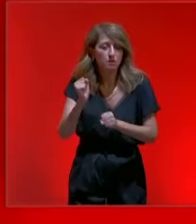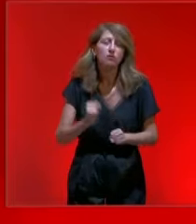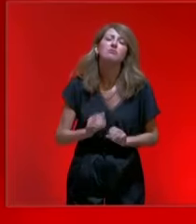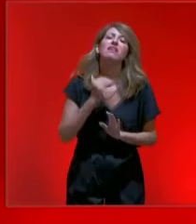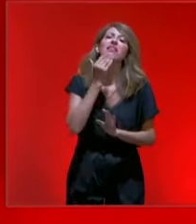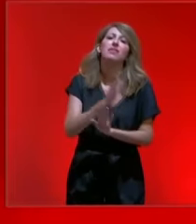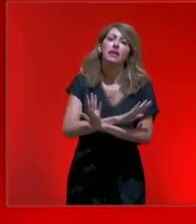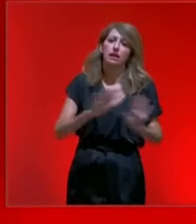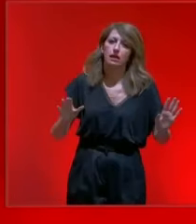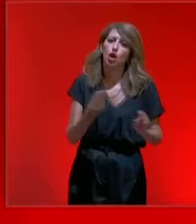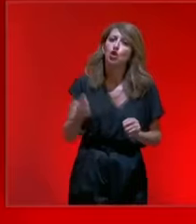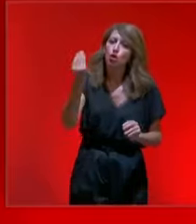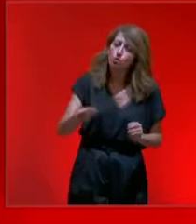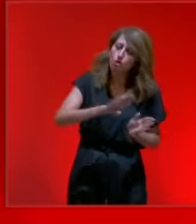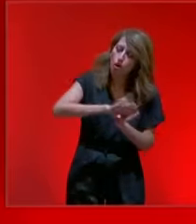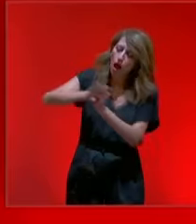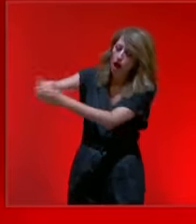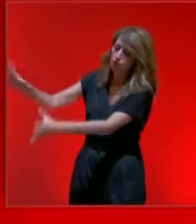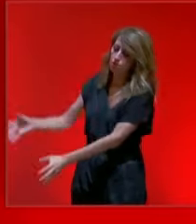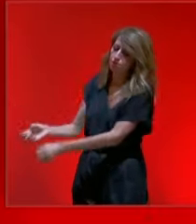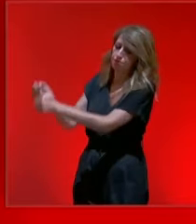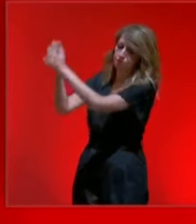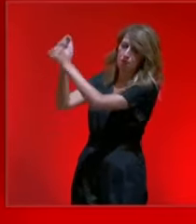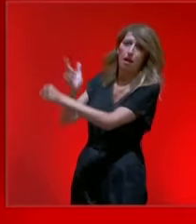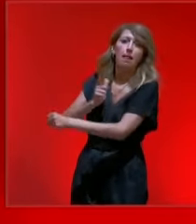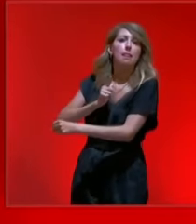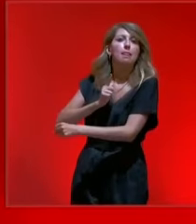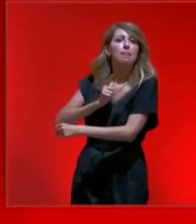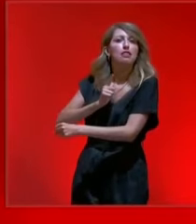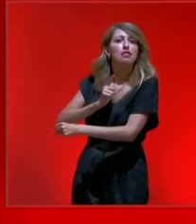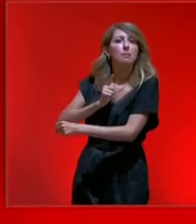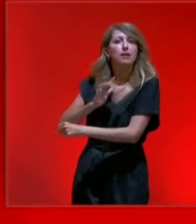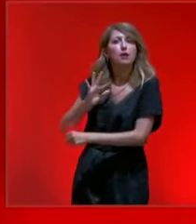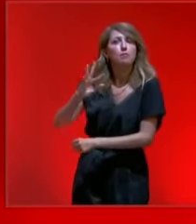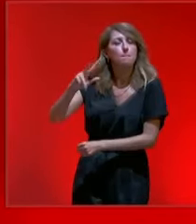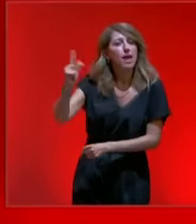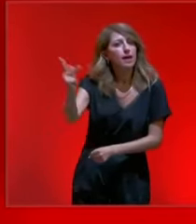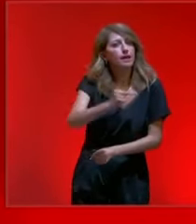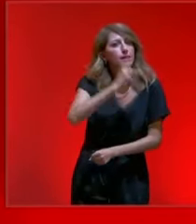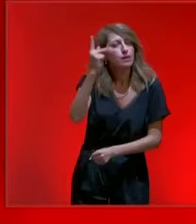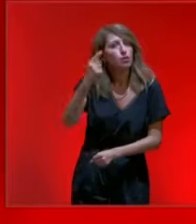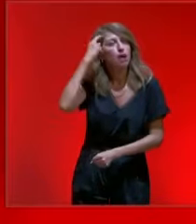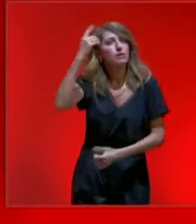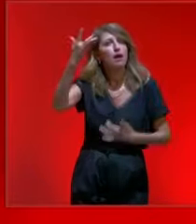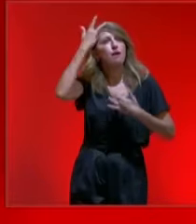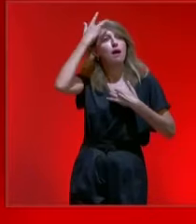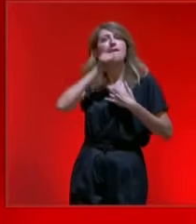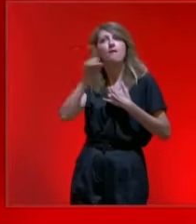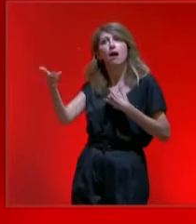συνθήκες, να πληρώνουμε εμείς το τίμημα της ανοριμότητας όχι απλώς των συνθήκων, αλλά και των